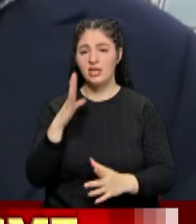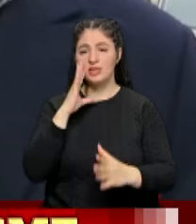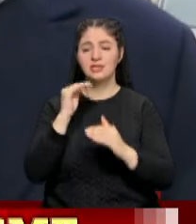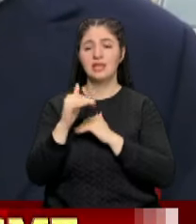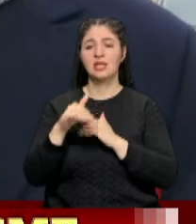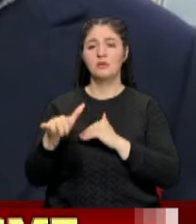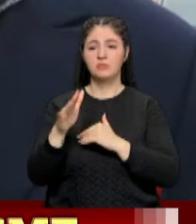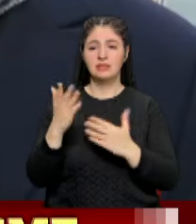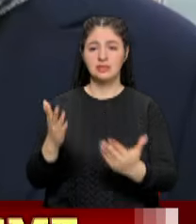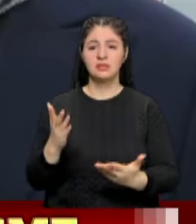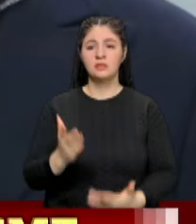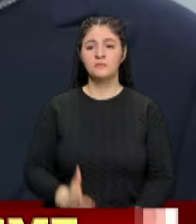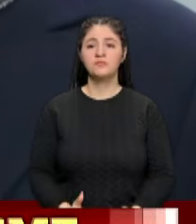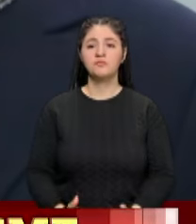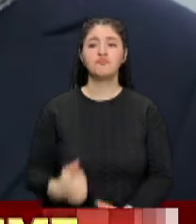insanlarımızın